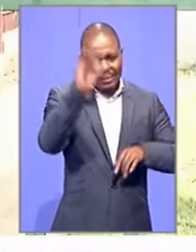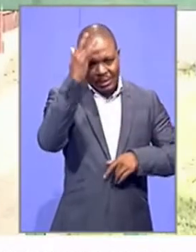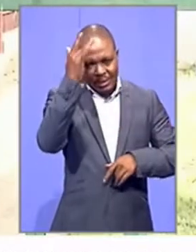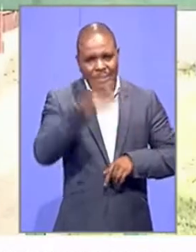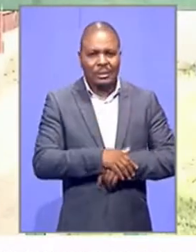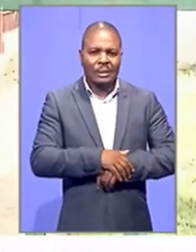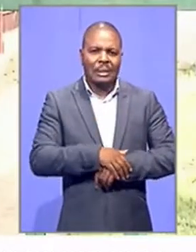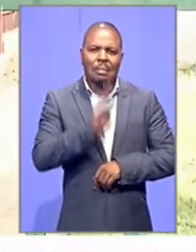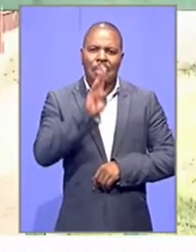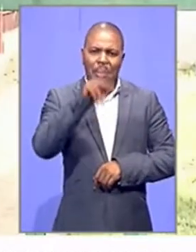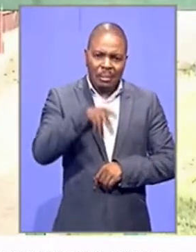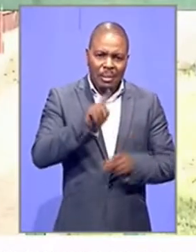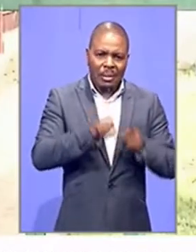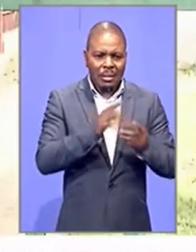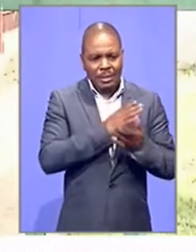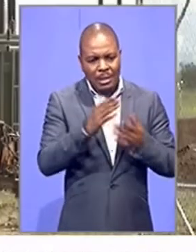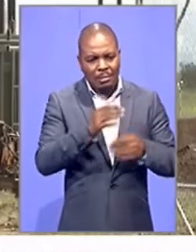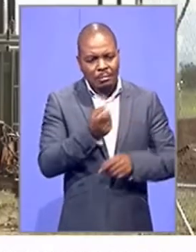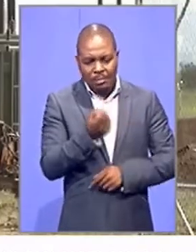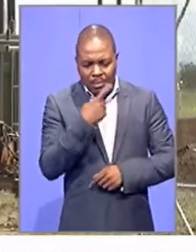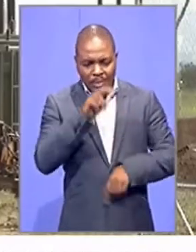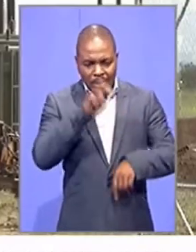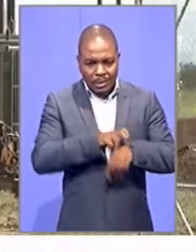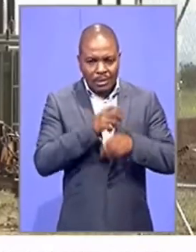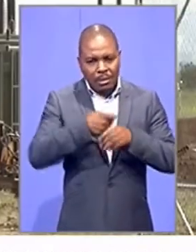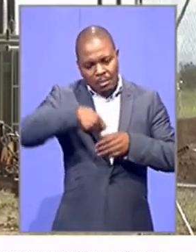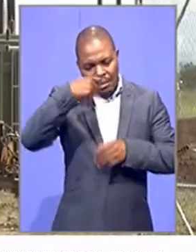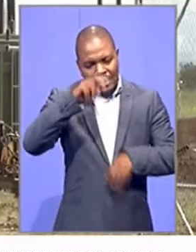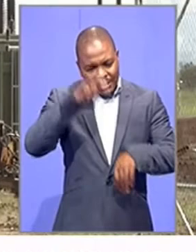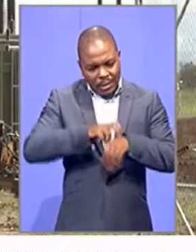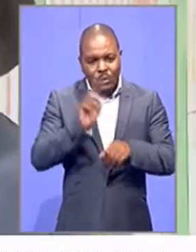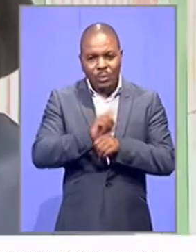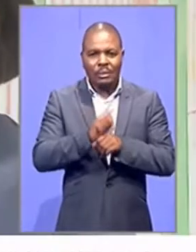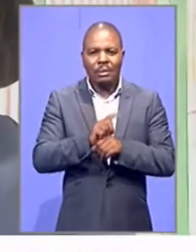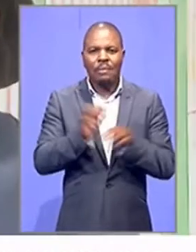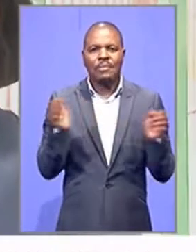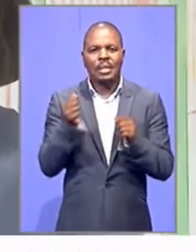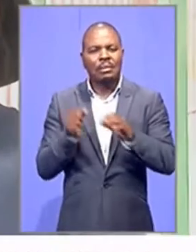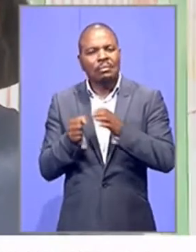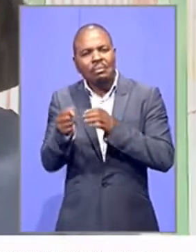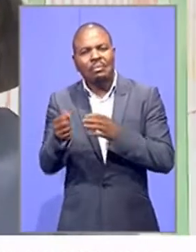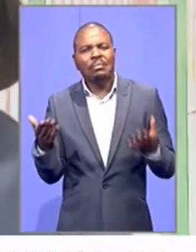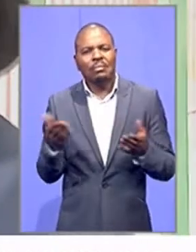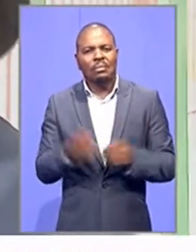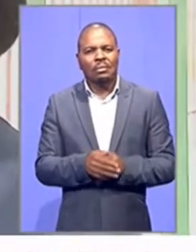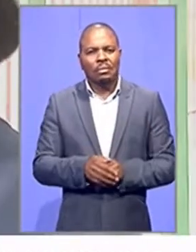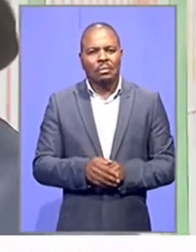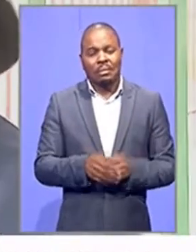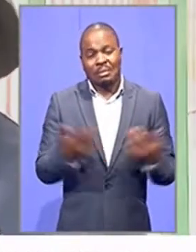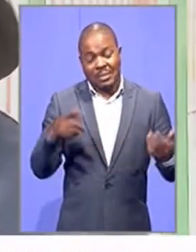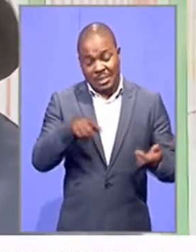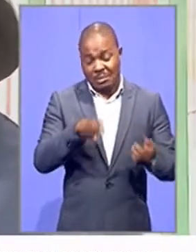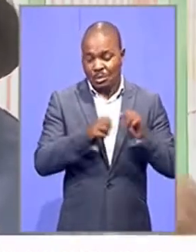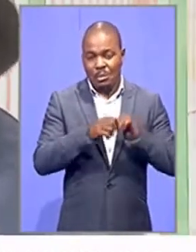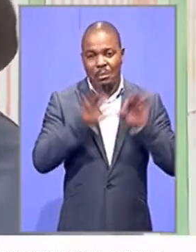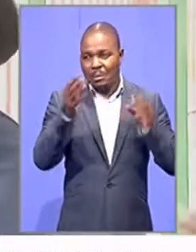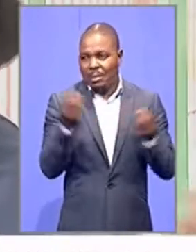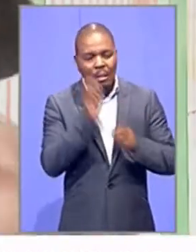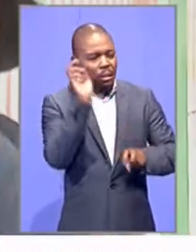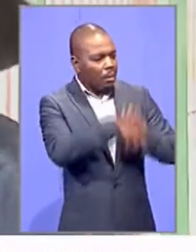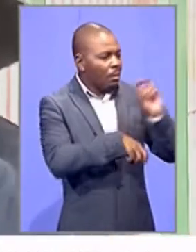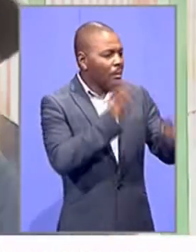ga sokola sefapana hona mo re phelang teng. Re felletswe le ditšhelete hobane re dula re reka dishopo. Ho dula le batho ba baholo ba tshwere ke di high blood